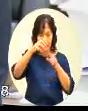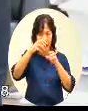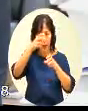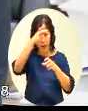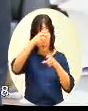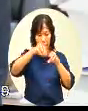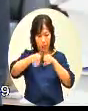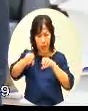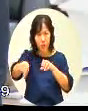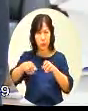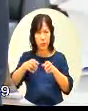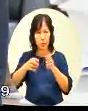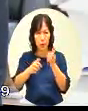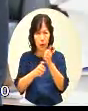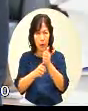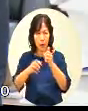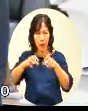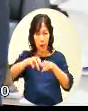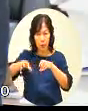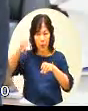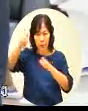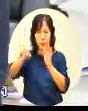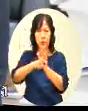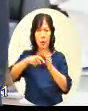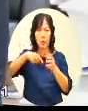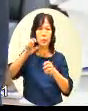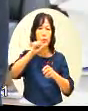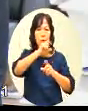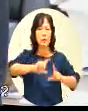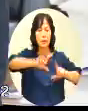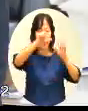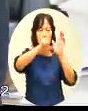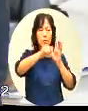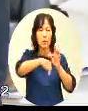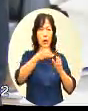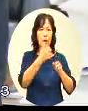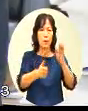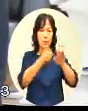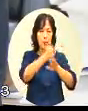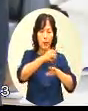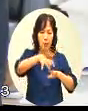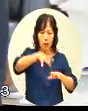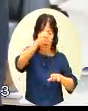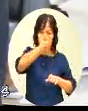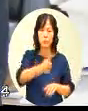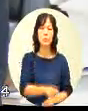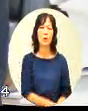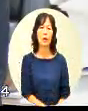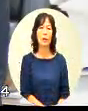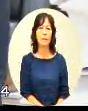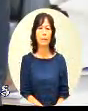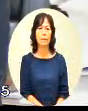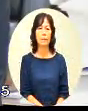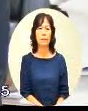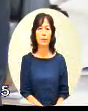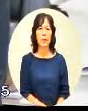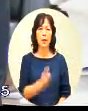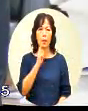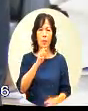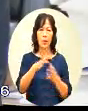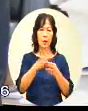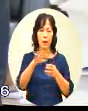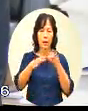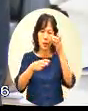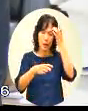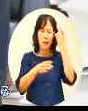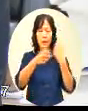凤山分局的分局长，现在已经应该是到台东当警察局长王局长，他拿了那个这个远景的忧郁